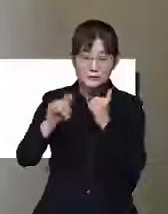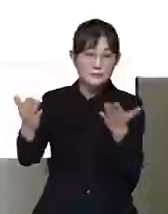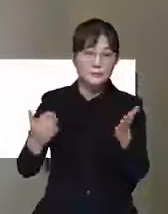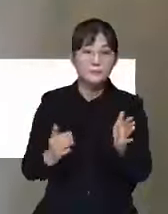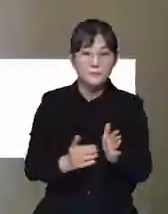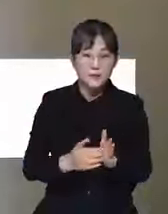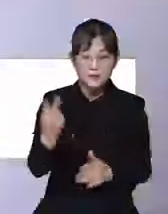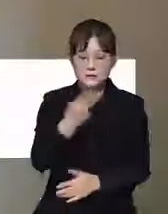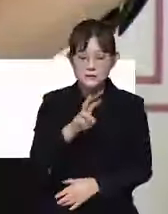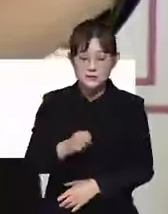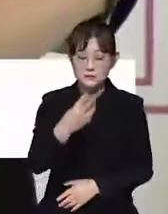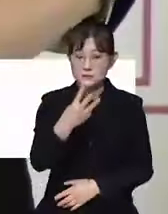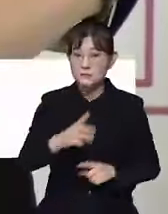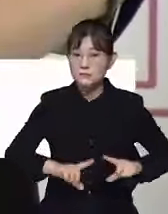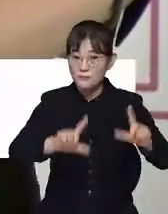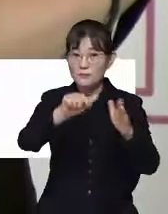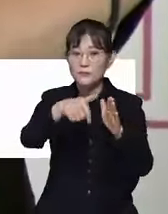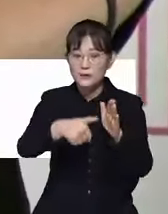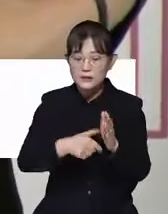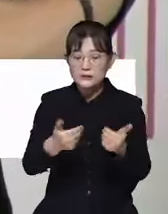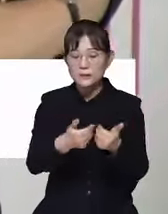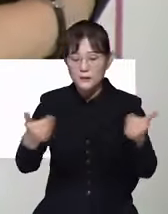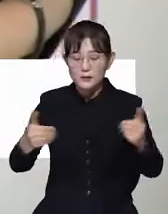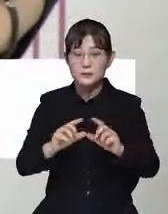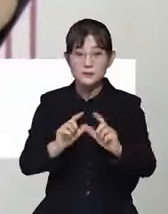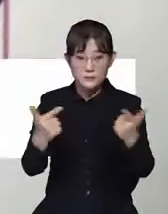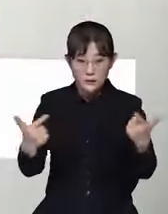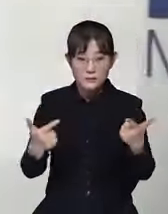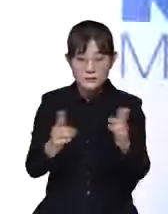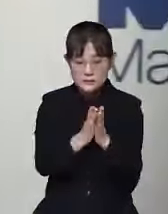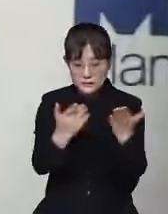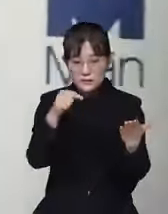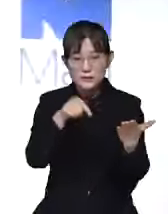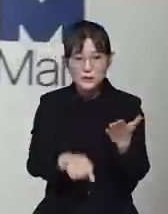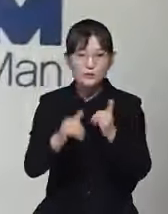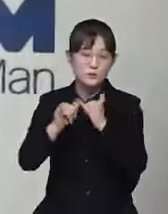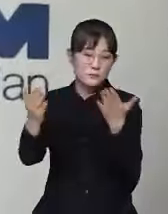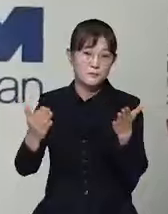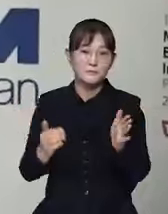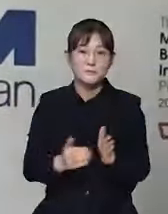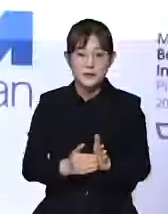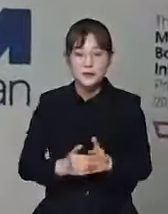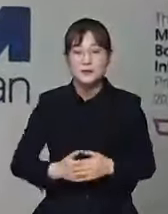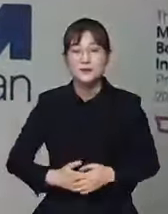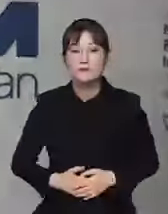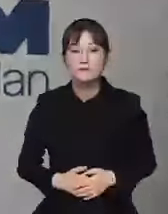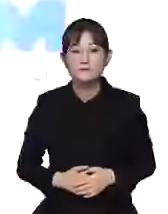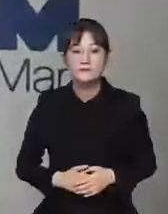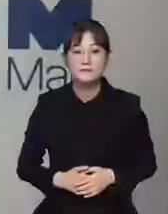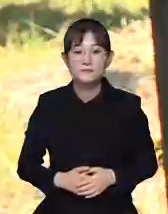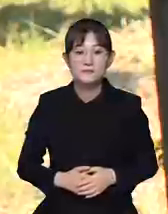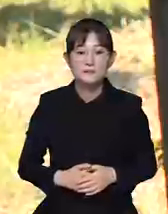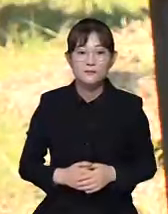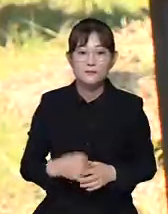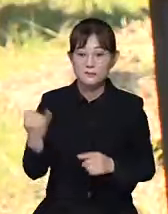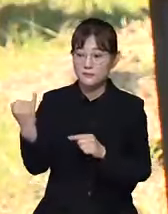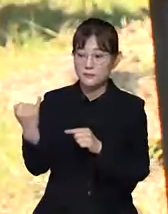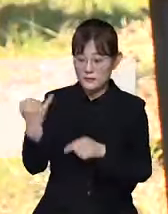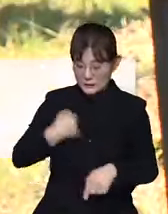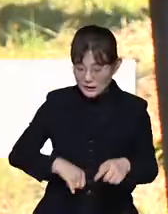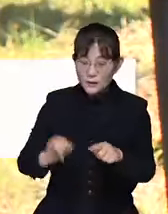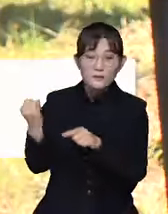상을 2023년에는 작별하지 않는다로 메디치상 수상했습니다 강의의